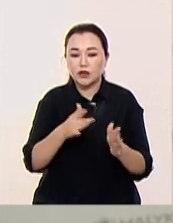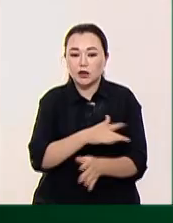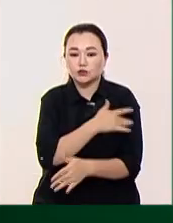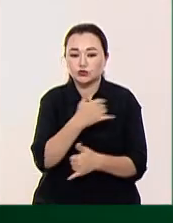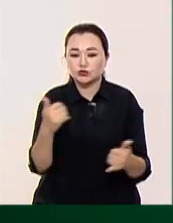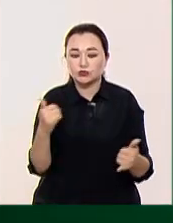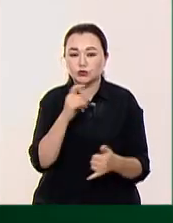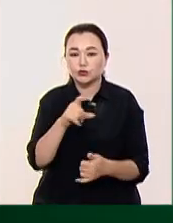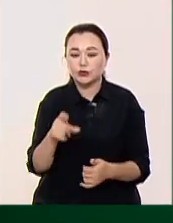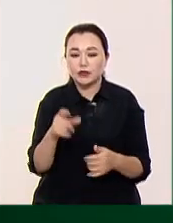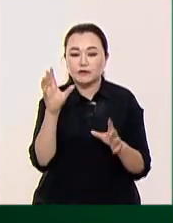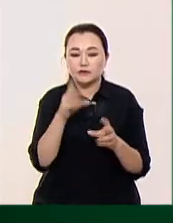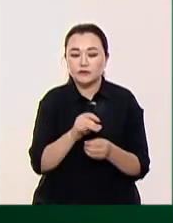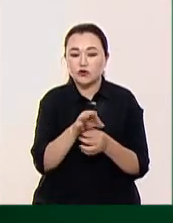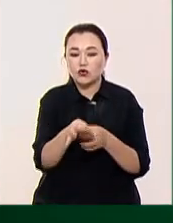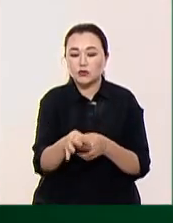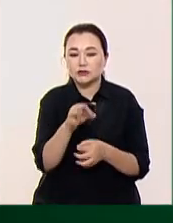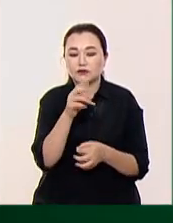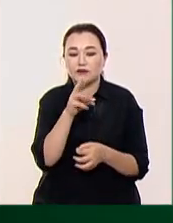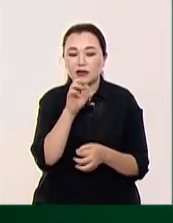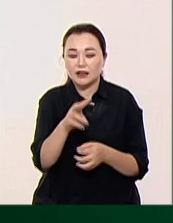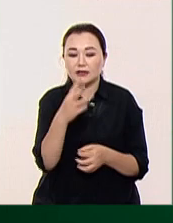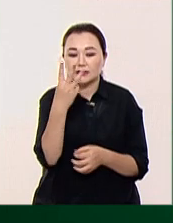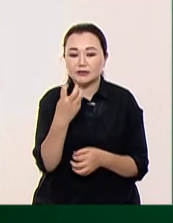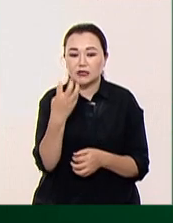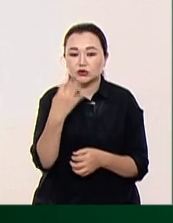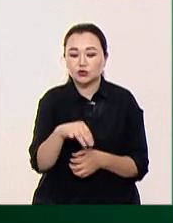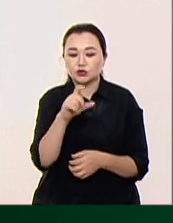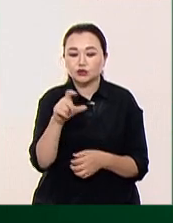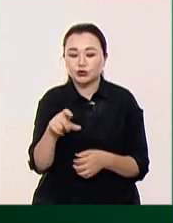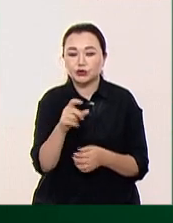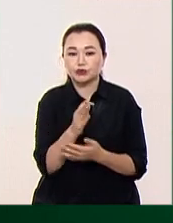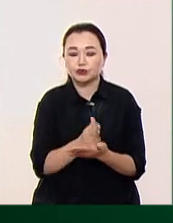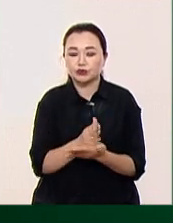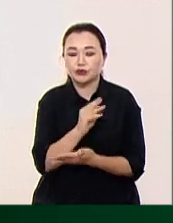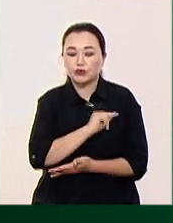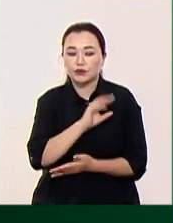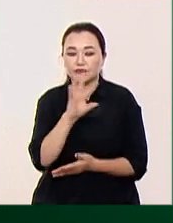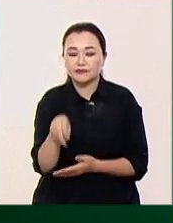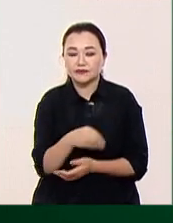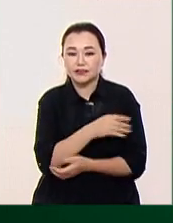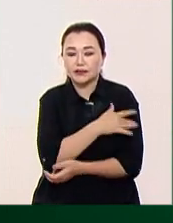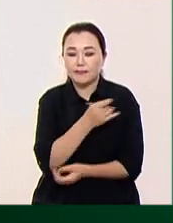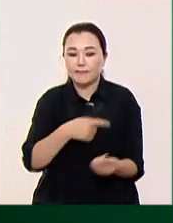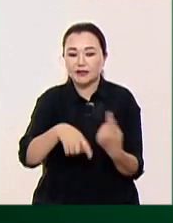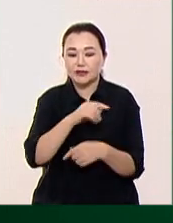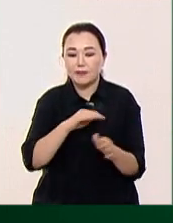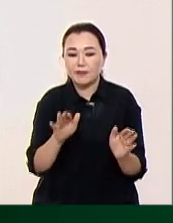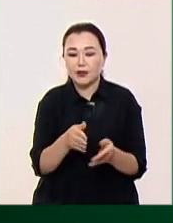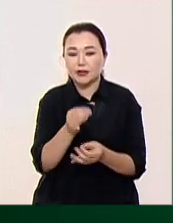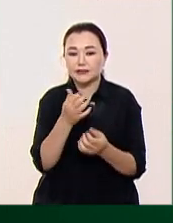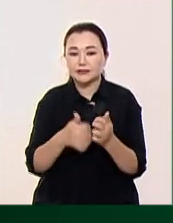клиентов. Всего в областном филиале трудятся 340 специалистов. Они обслуживают все сегменты бизнеса – малого и